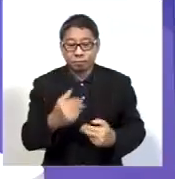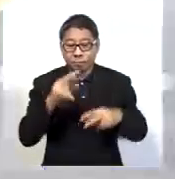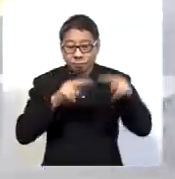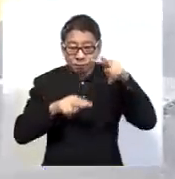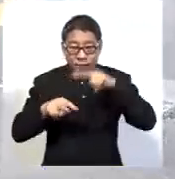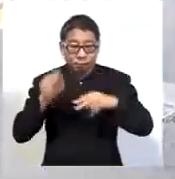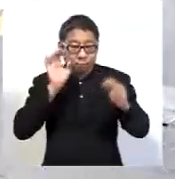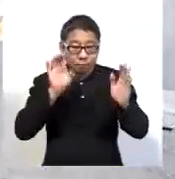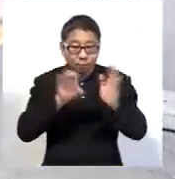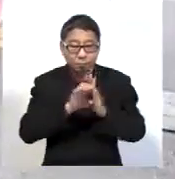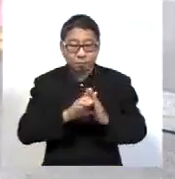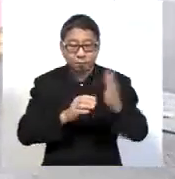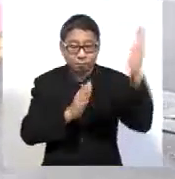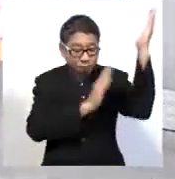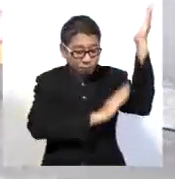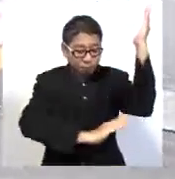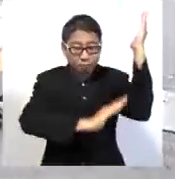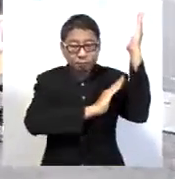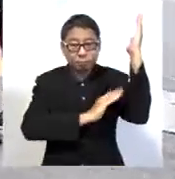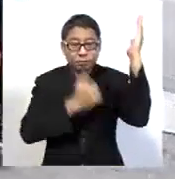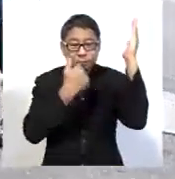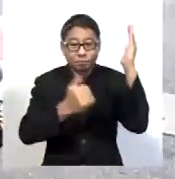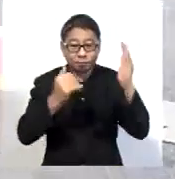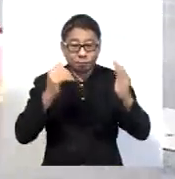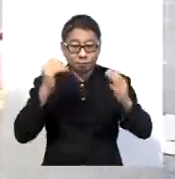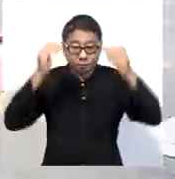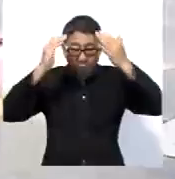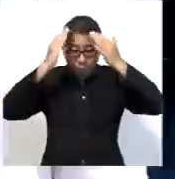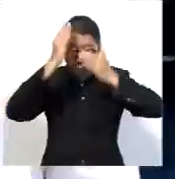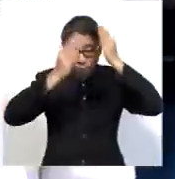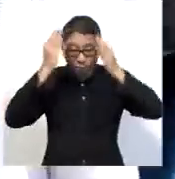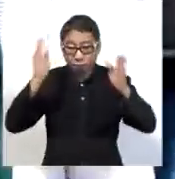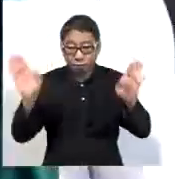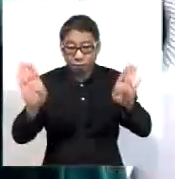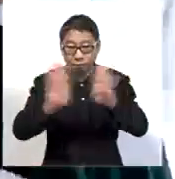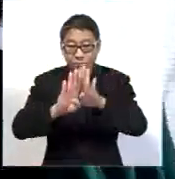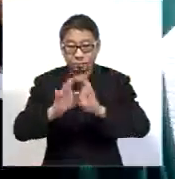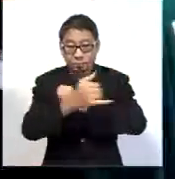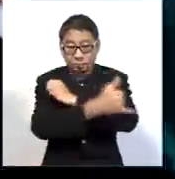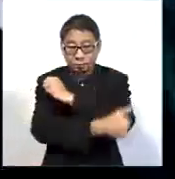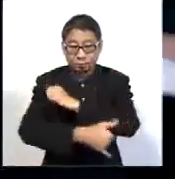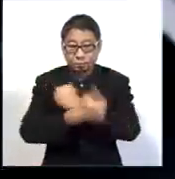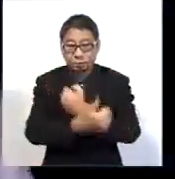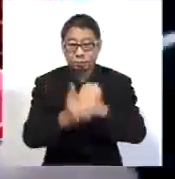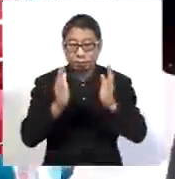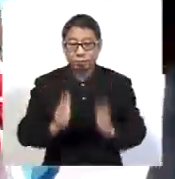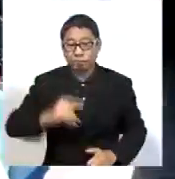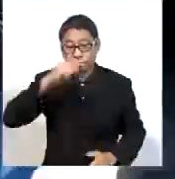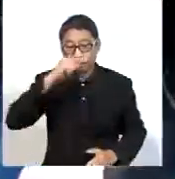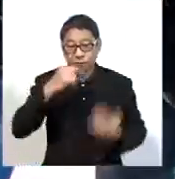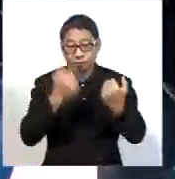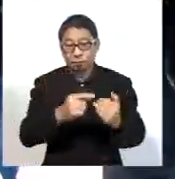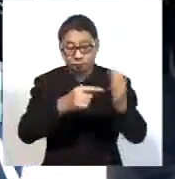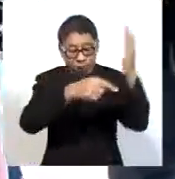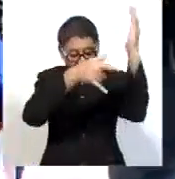บรรยากาศทางด้านชายแดนใต้ภายหลังรัฐบาลมาเลเซียประกาศปิดประเทศช่วงนี้ก็มีคนไทยทั้งที่เดิน